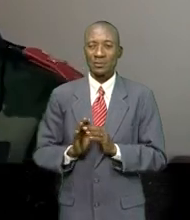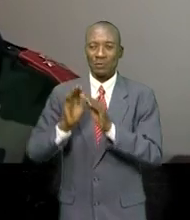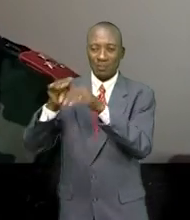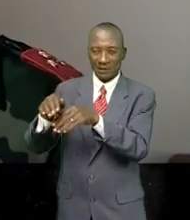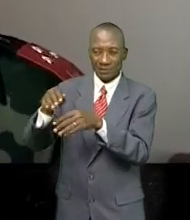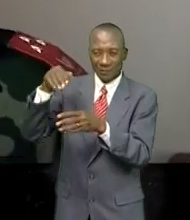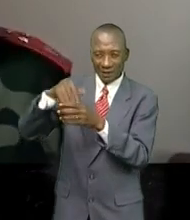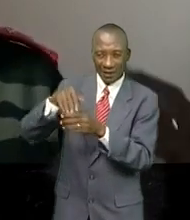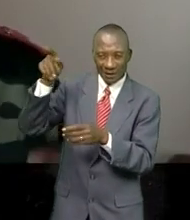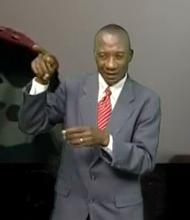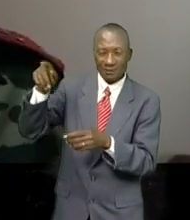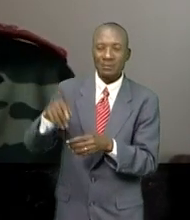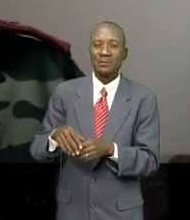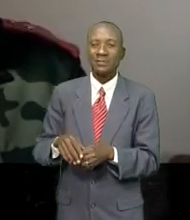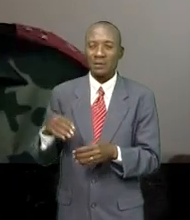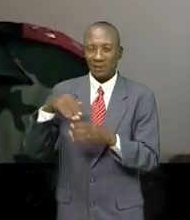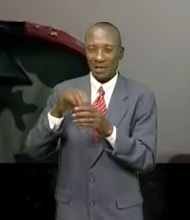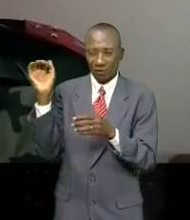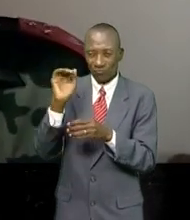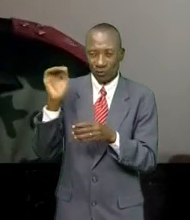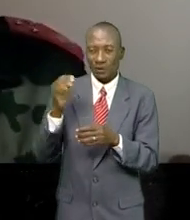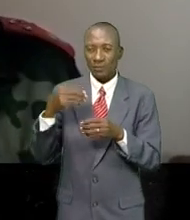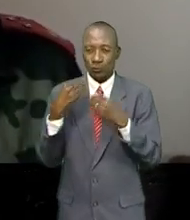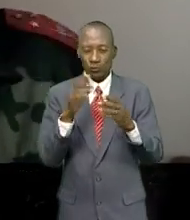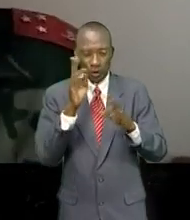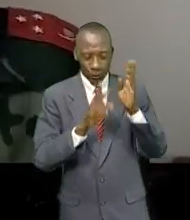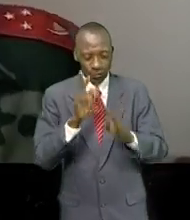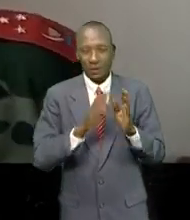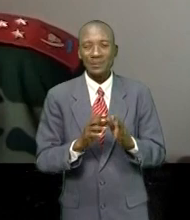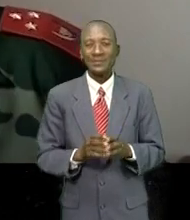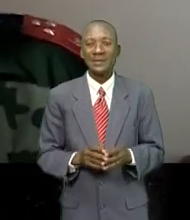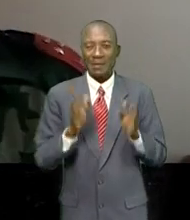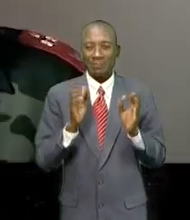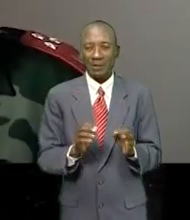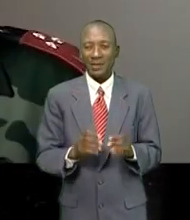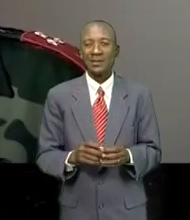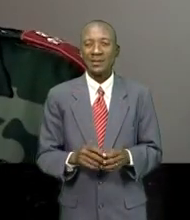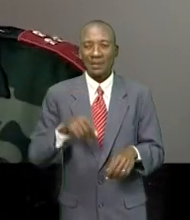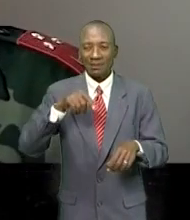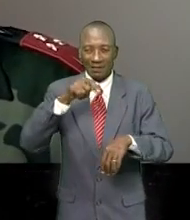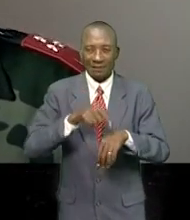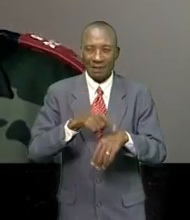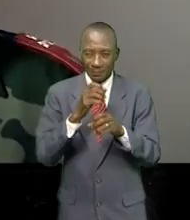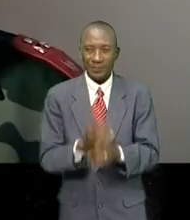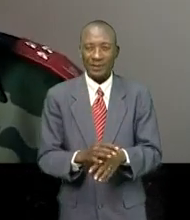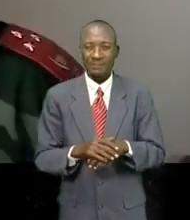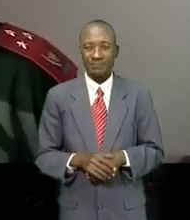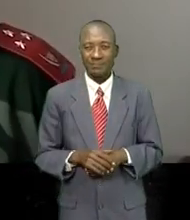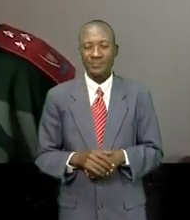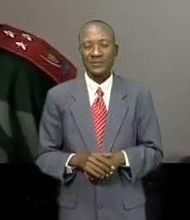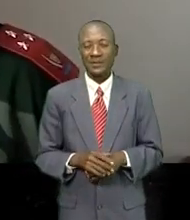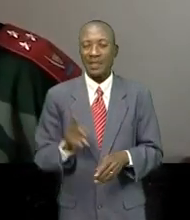on cache nos armes, après un mois il va repartir et nous allons reprendre. Jusque quand mes frères? Donc je leur demande de